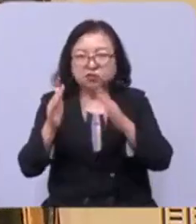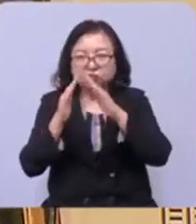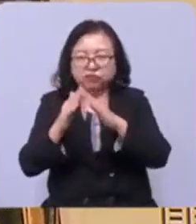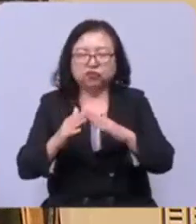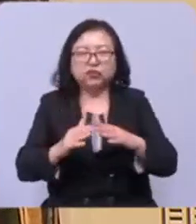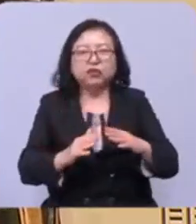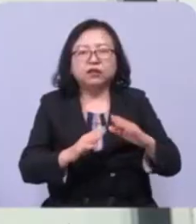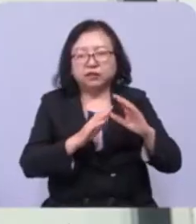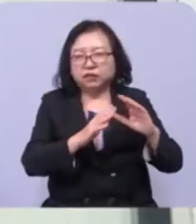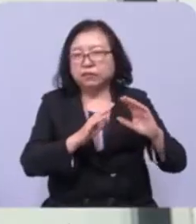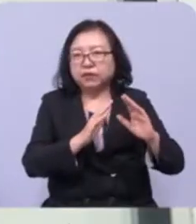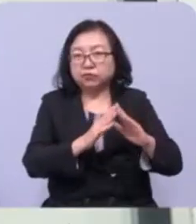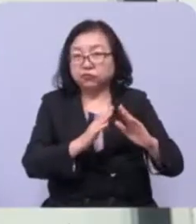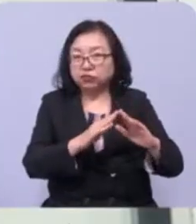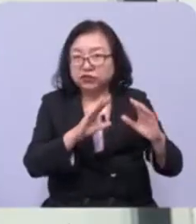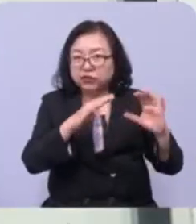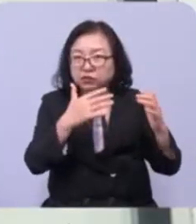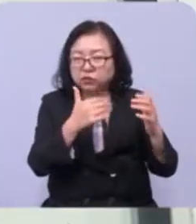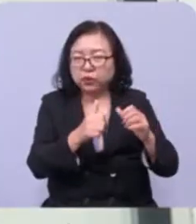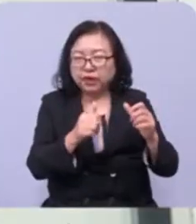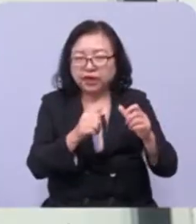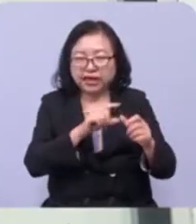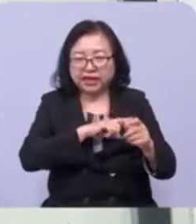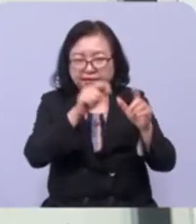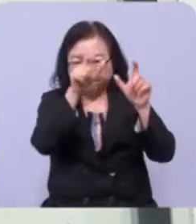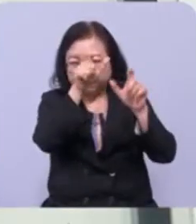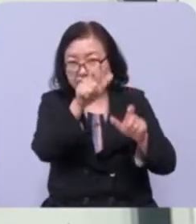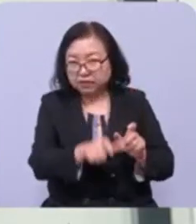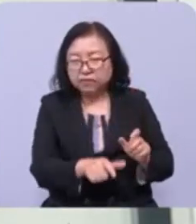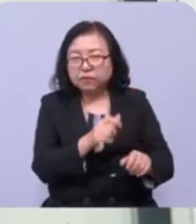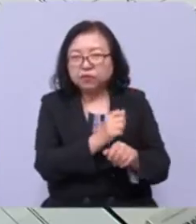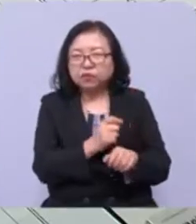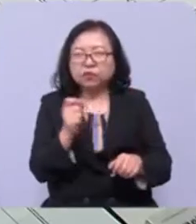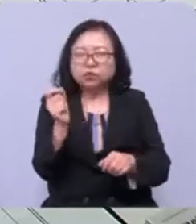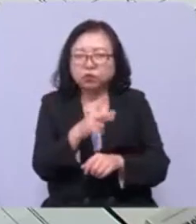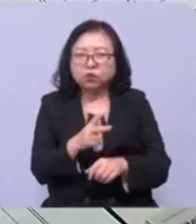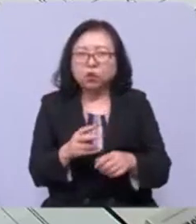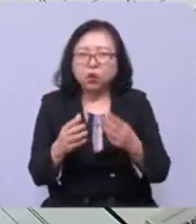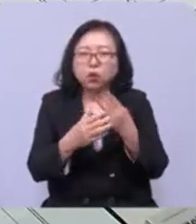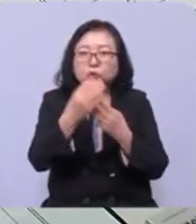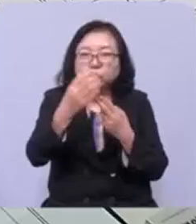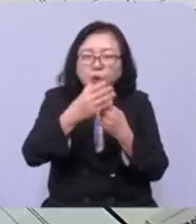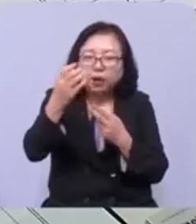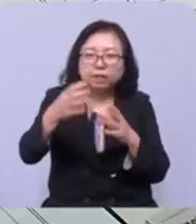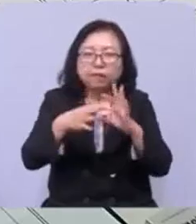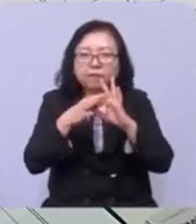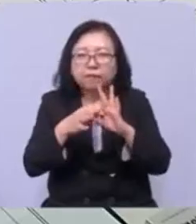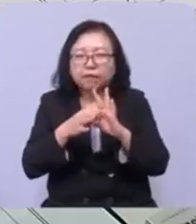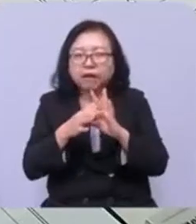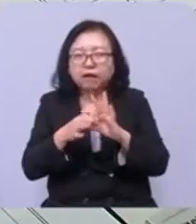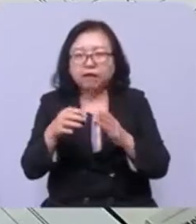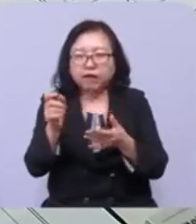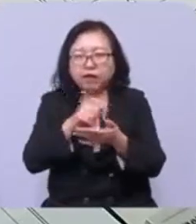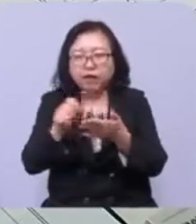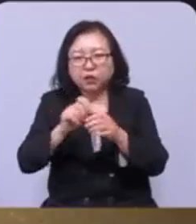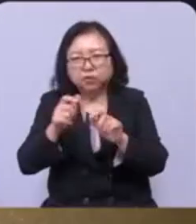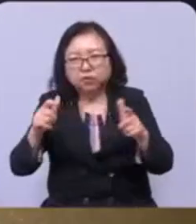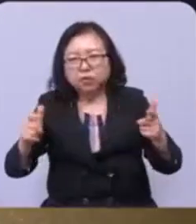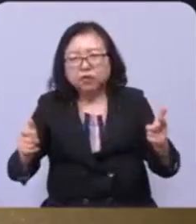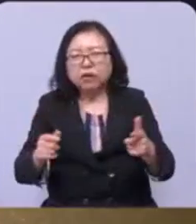청사의 현판부터 청주기록원이 소장하고 있는 통합의 기록이 있다, 품다를 주제로